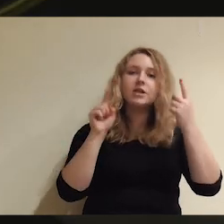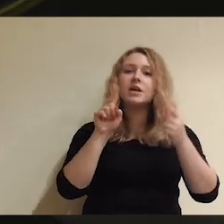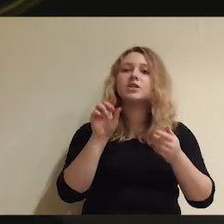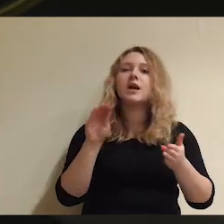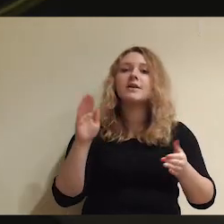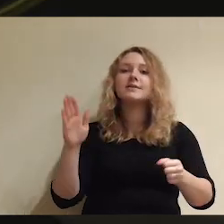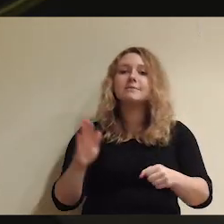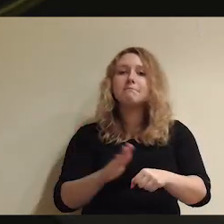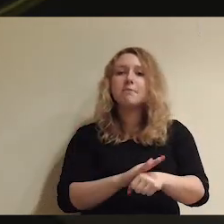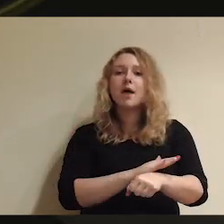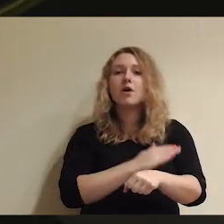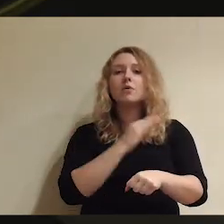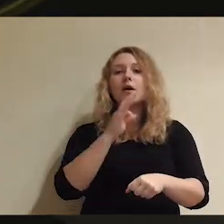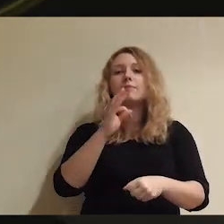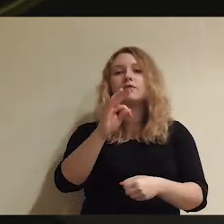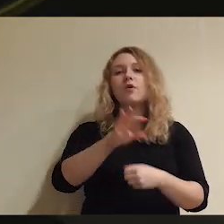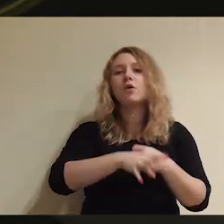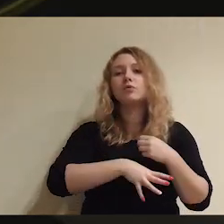najświętszą wolę.